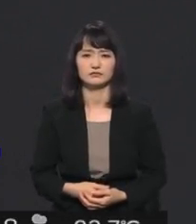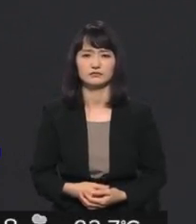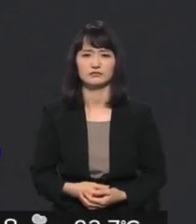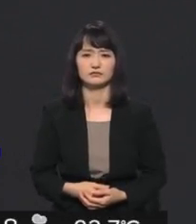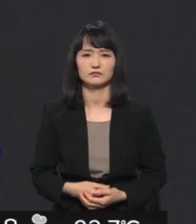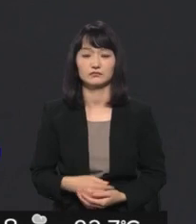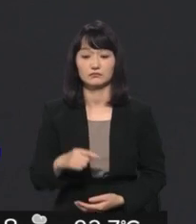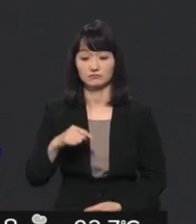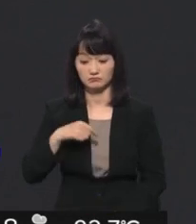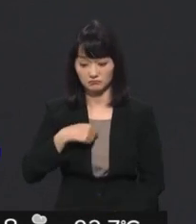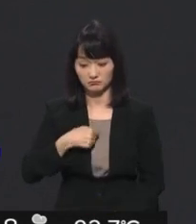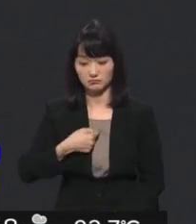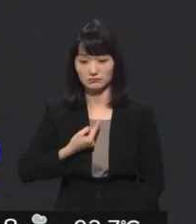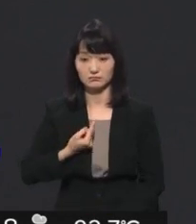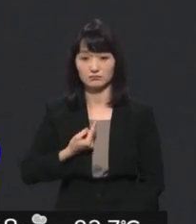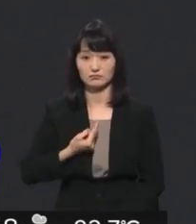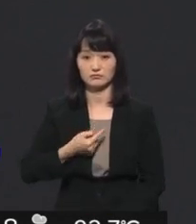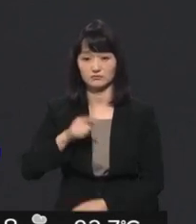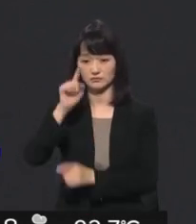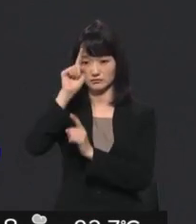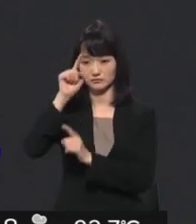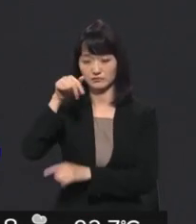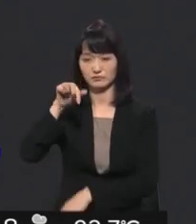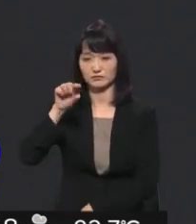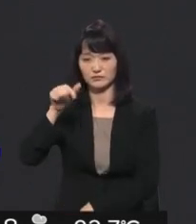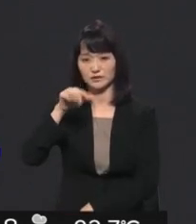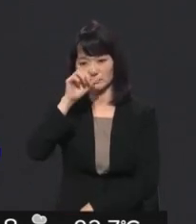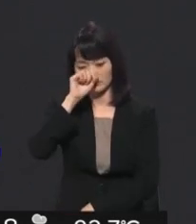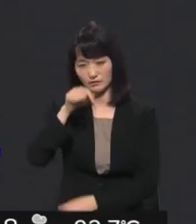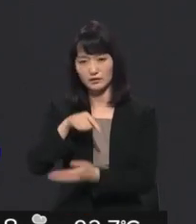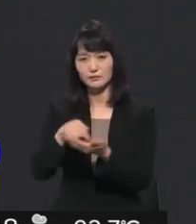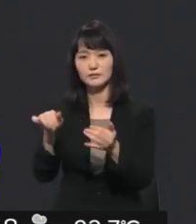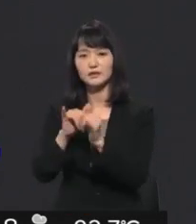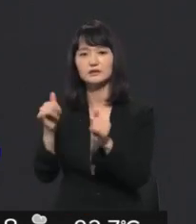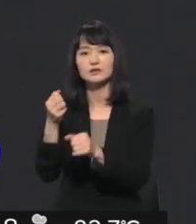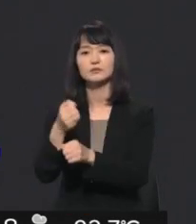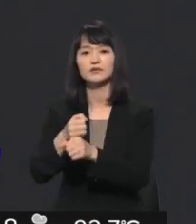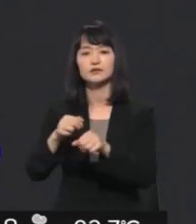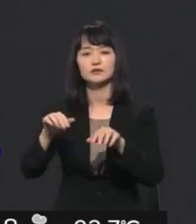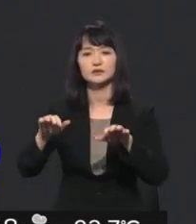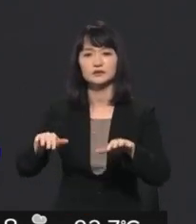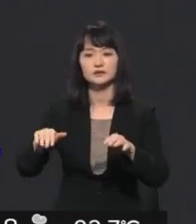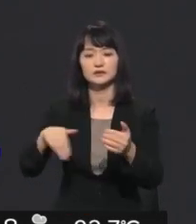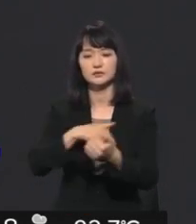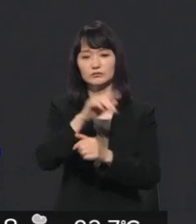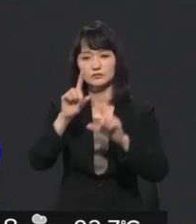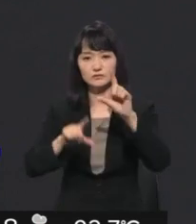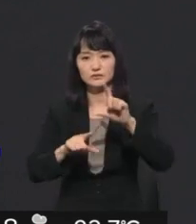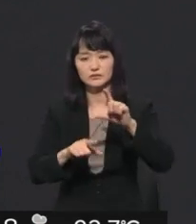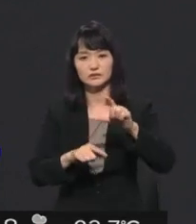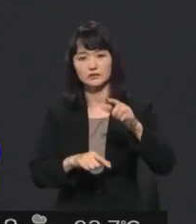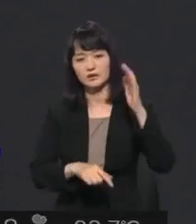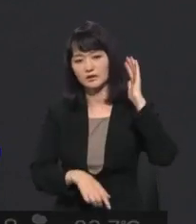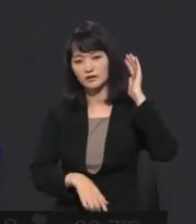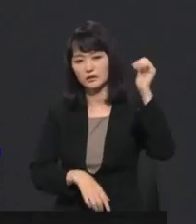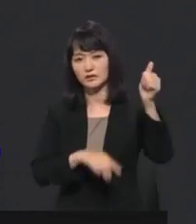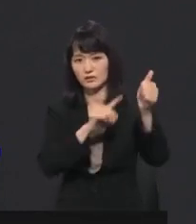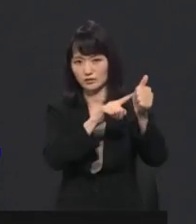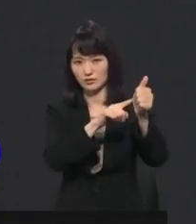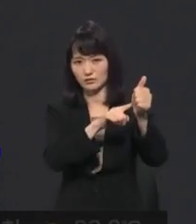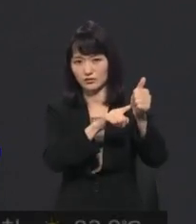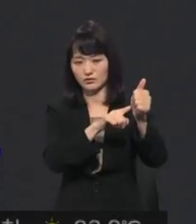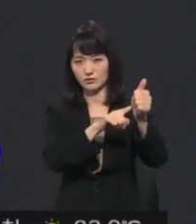자신은 선한 피해자 처럼 만들어서 이 모든 상황을 절대자 인 그 그분이